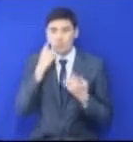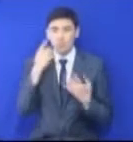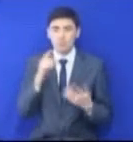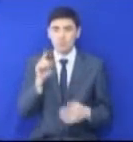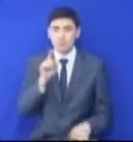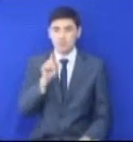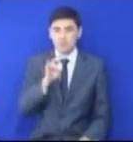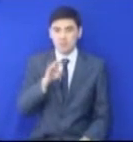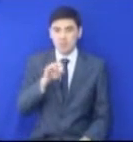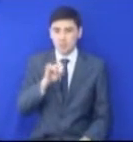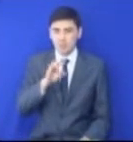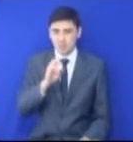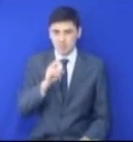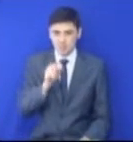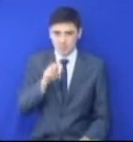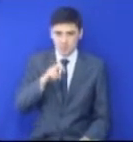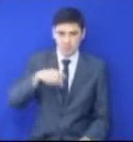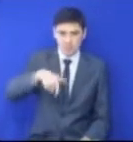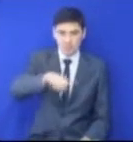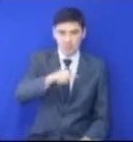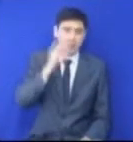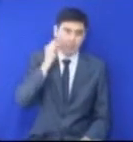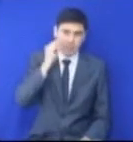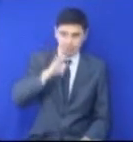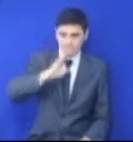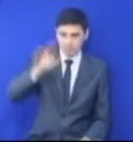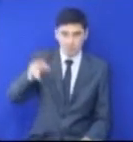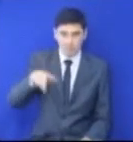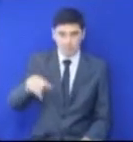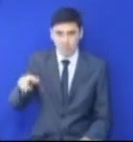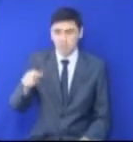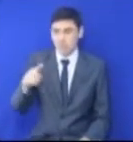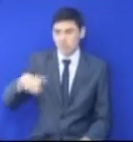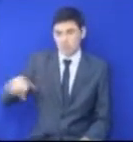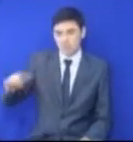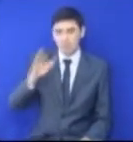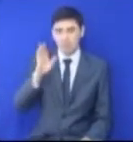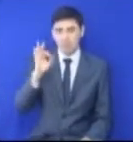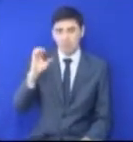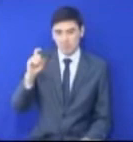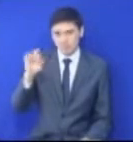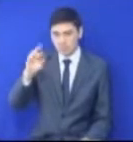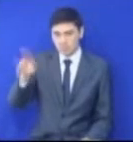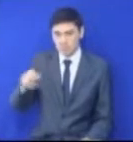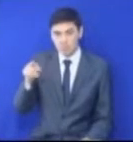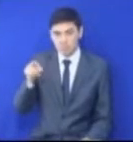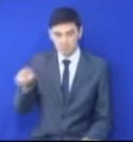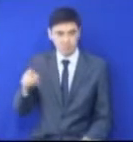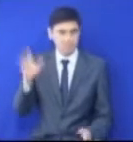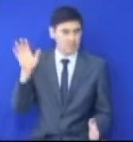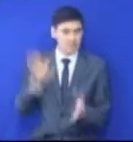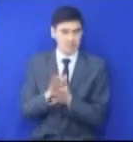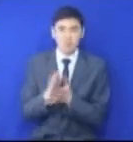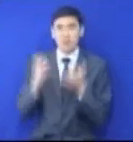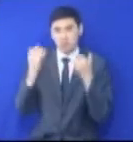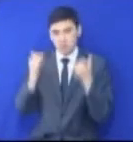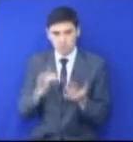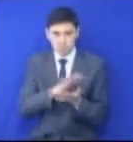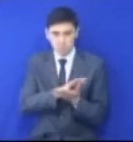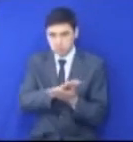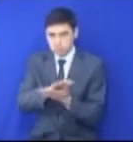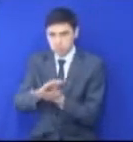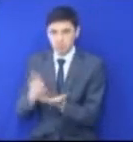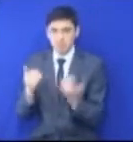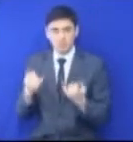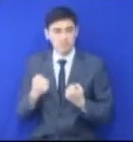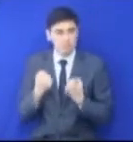трасса, Алматинская трасса и Восход поселок. Вот мы проехались, очень чисто стало. очень заметно, что вышли на